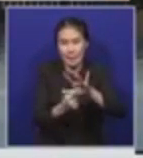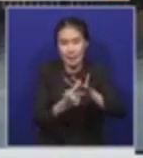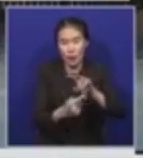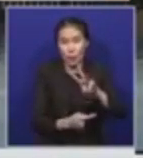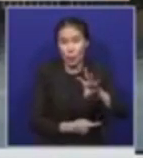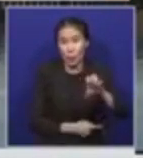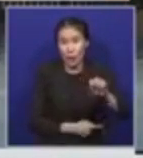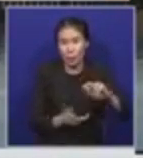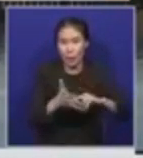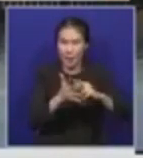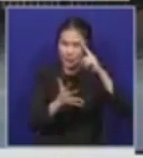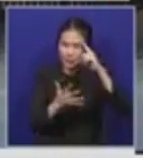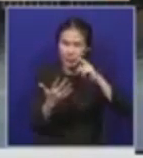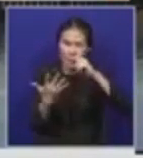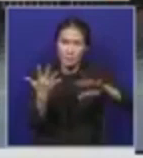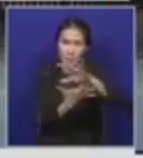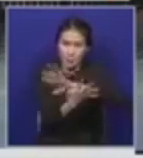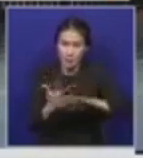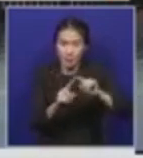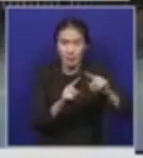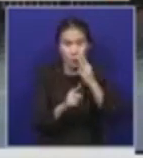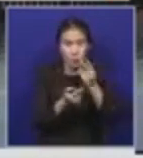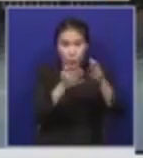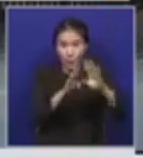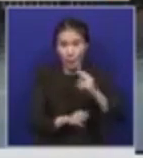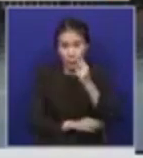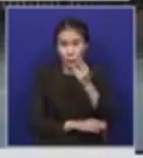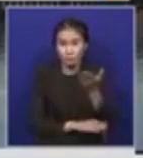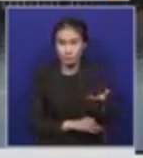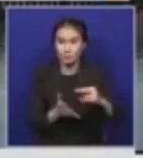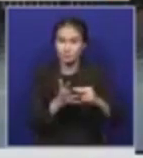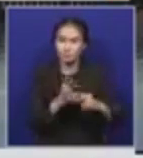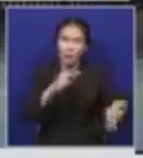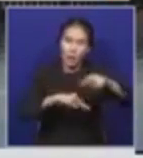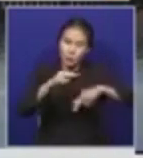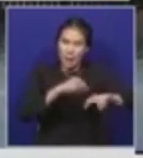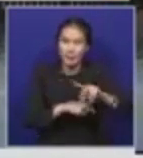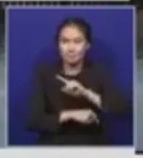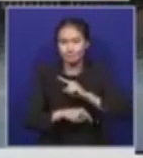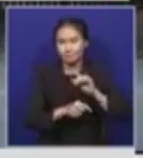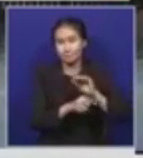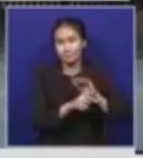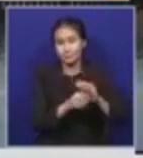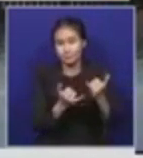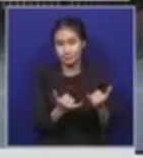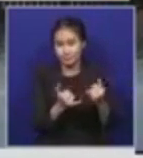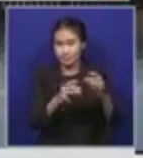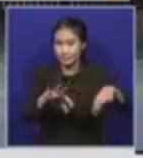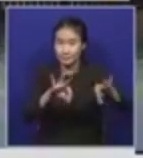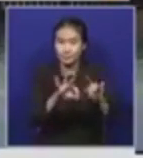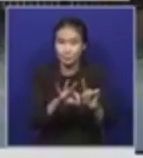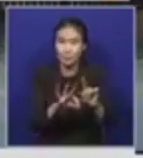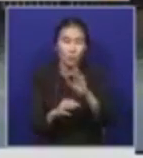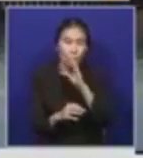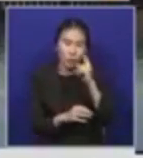ที่ตามภูมิภาคต่างๆที่ยังคงรูปแบบการเกษตรแบบนี้เนี่ยได้รักษาไว้นี่นะครับจุดสำคัญคือว่าถ้าหากว่ามันไป